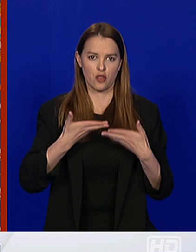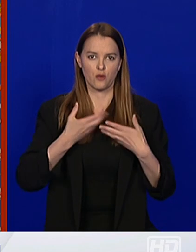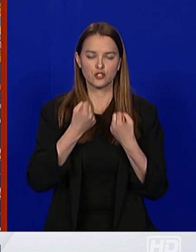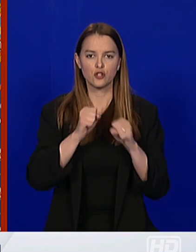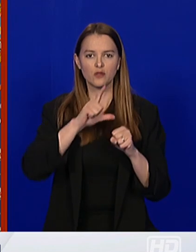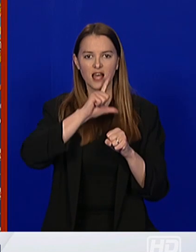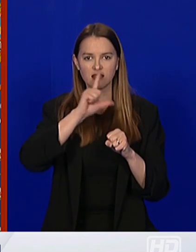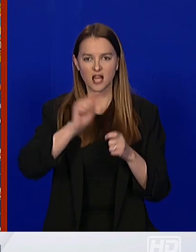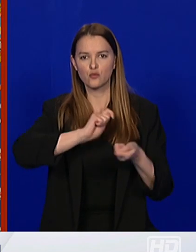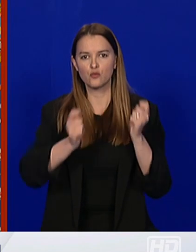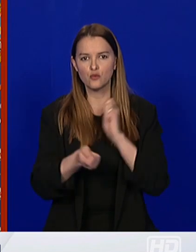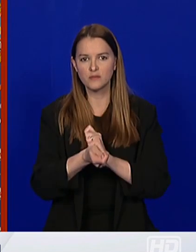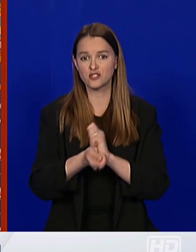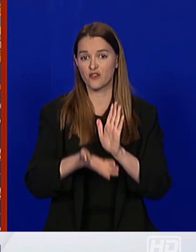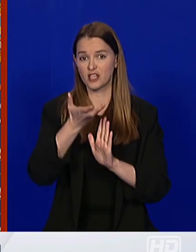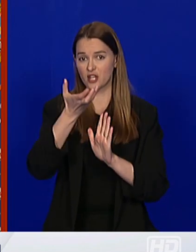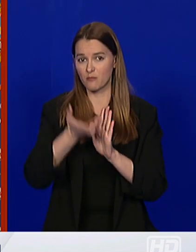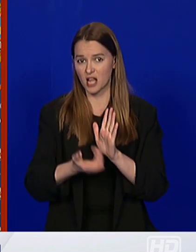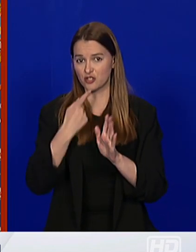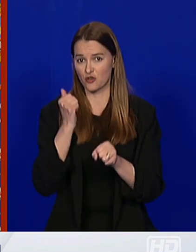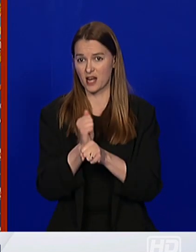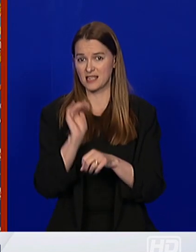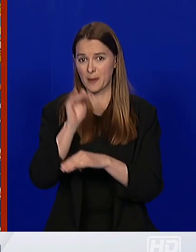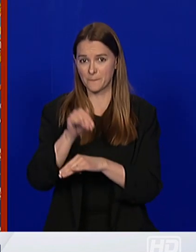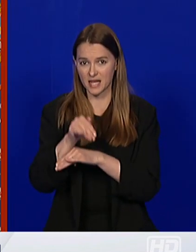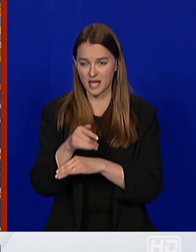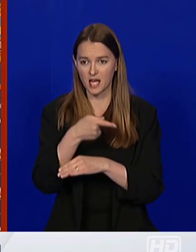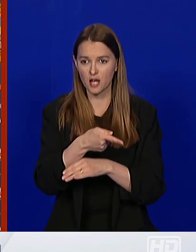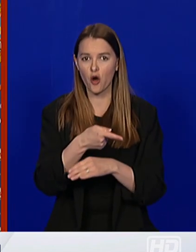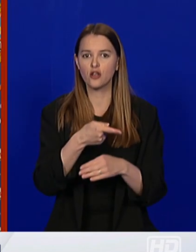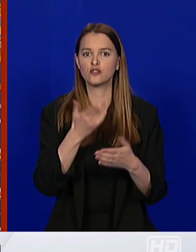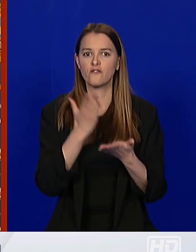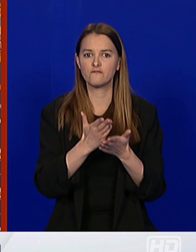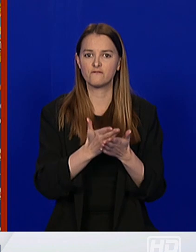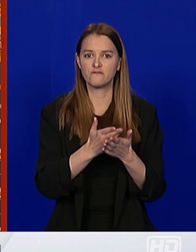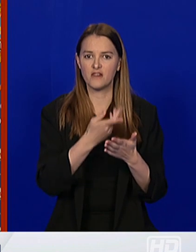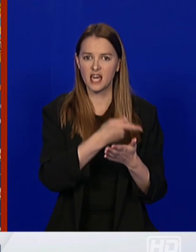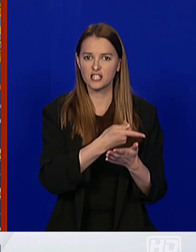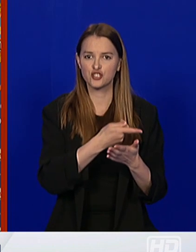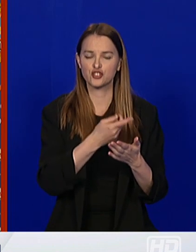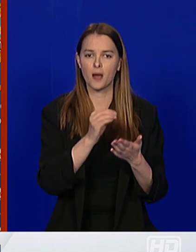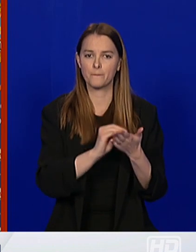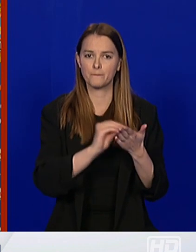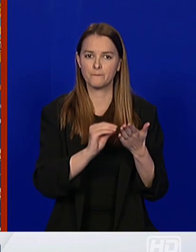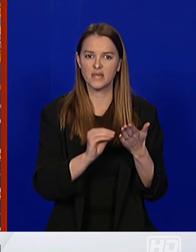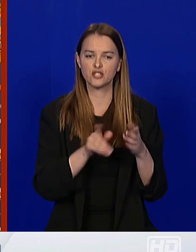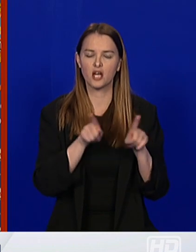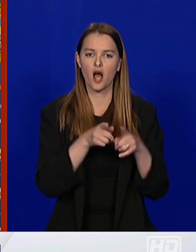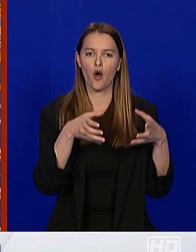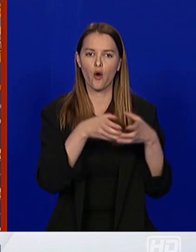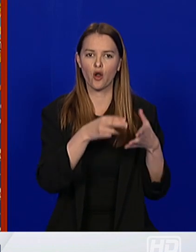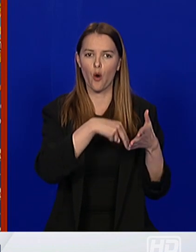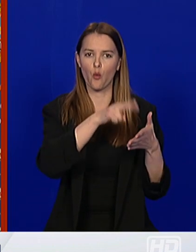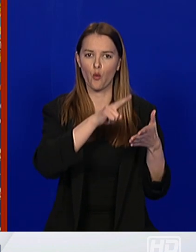isplate povećane plaće za prekovremeni rad regulirano je kolektivnim ugovorom za djelatnost zdravstva i zdravstvenog osiguranja i